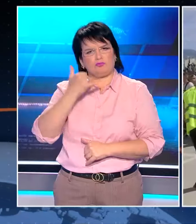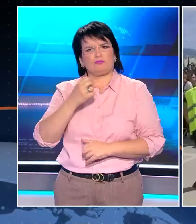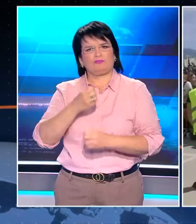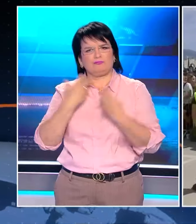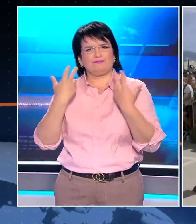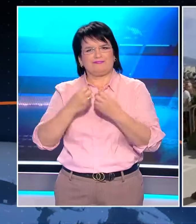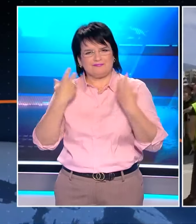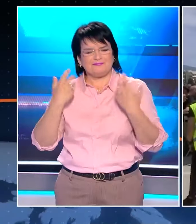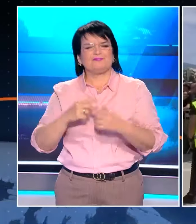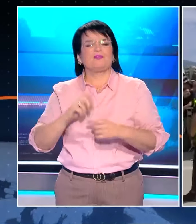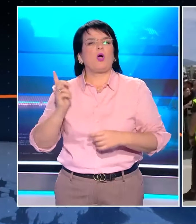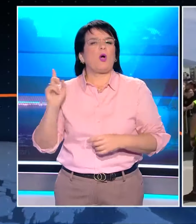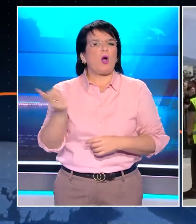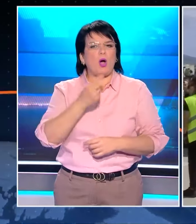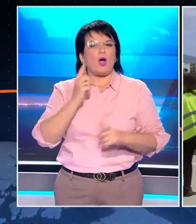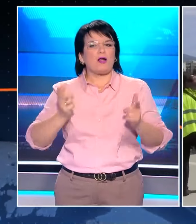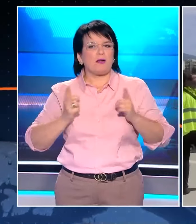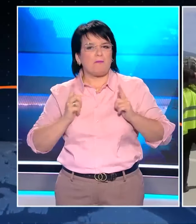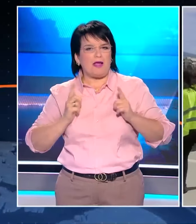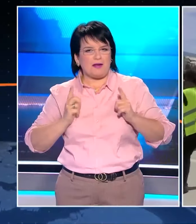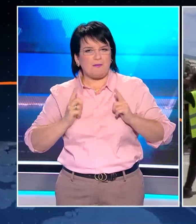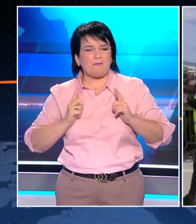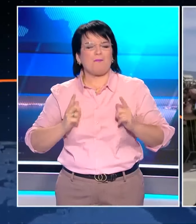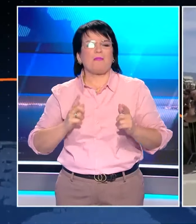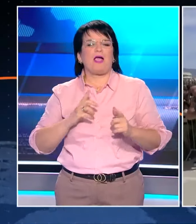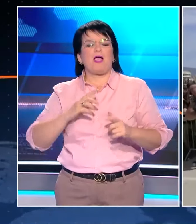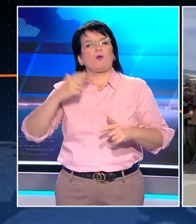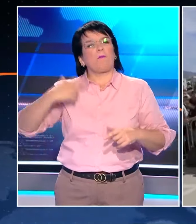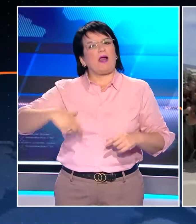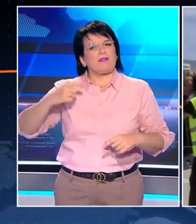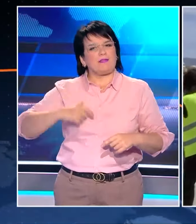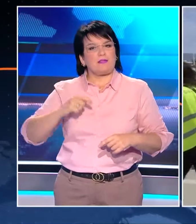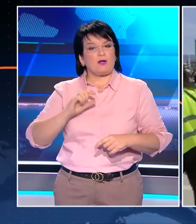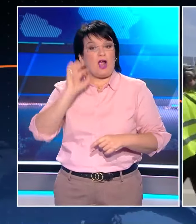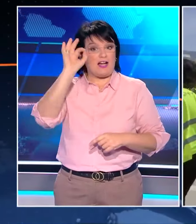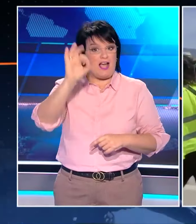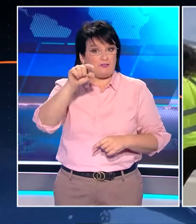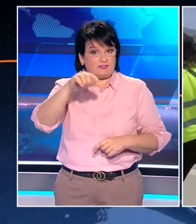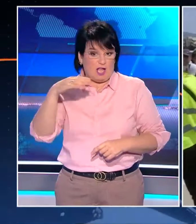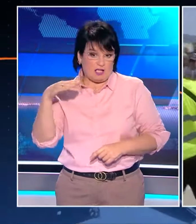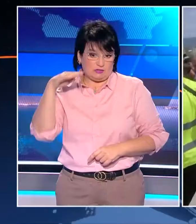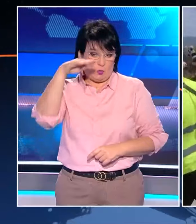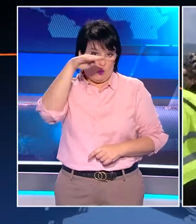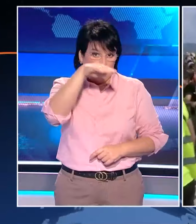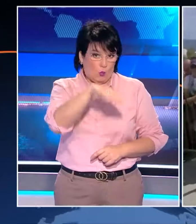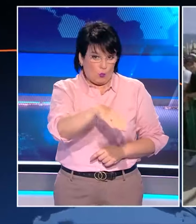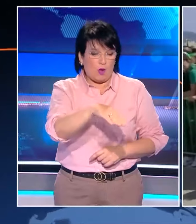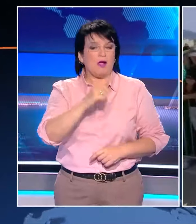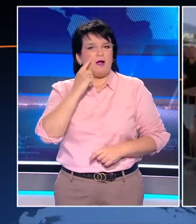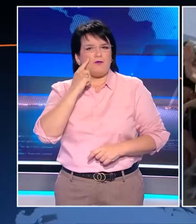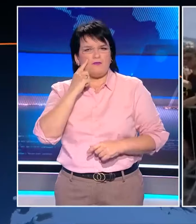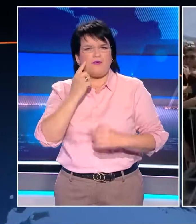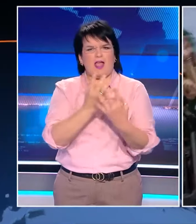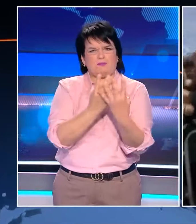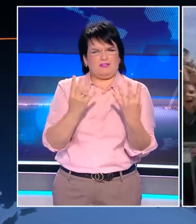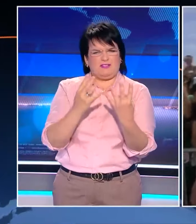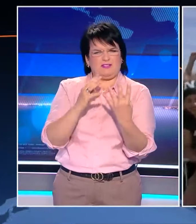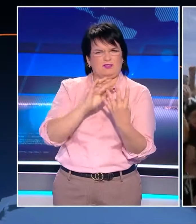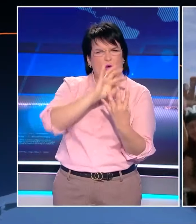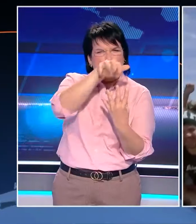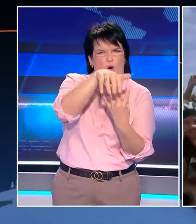Εδώ λοιπόν όλοι περιμένουν τους παίκτες του Παναθηναϊκού να φτάσουν στο ΆΚΑ. Βλέπετε λοιπόν εδώ τους